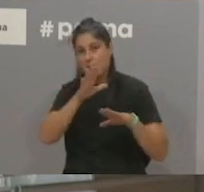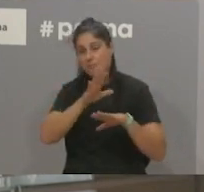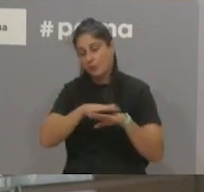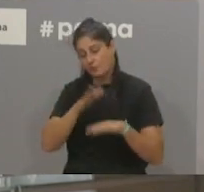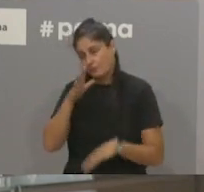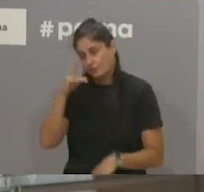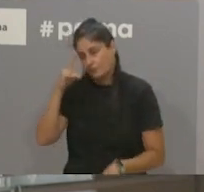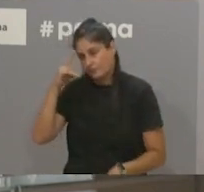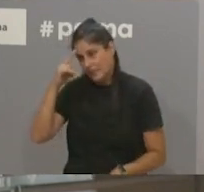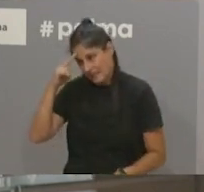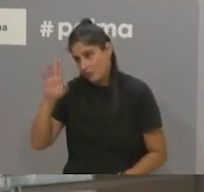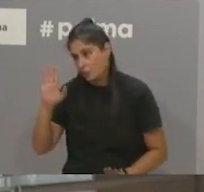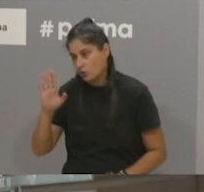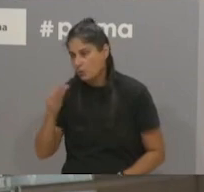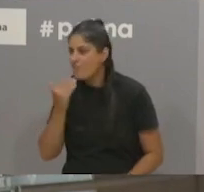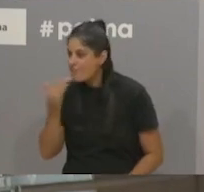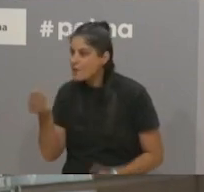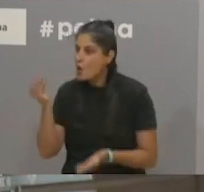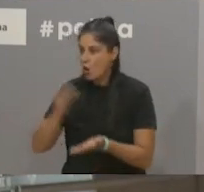respectuosament,